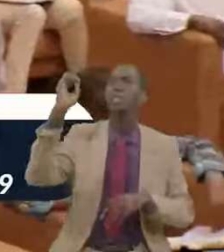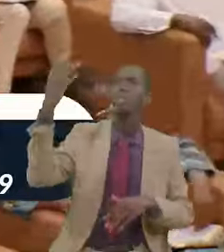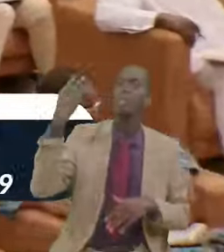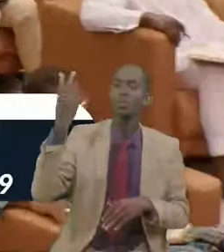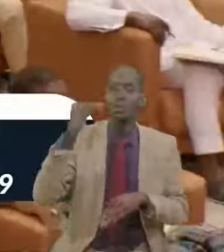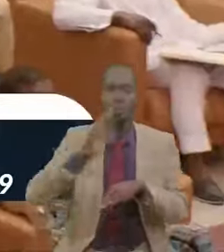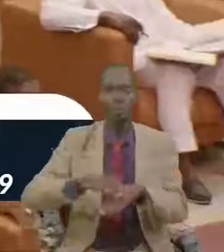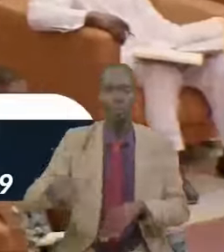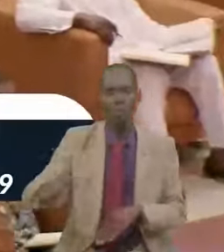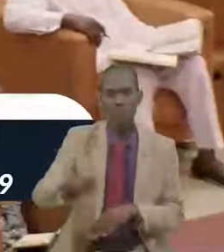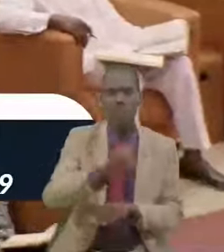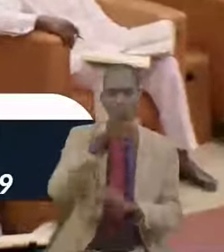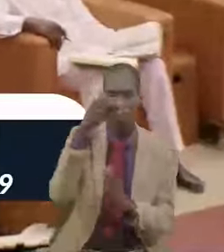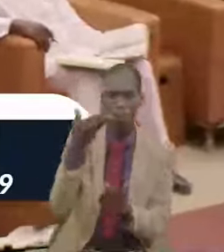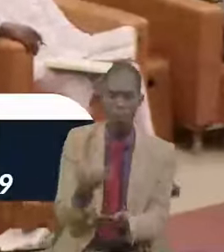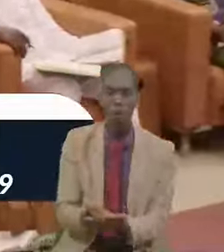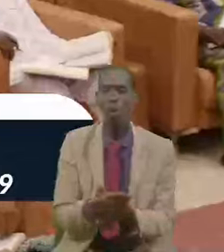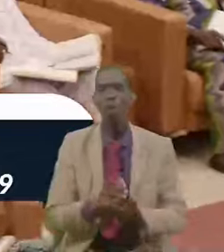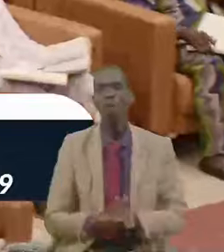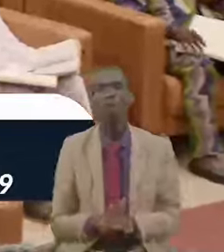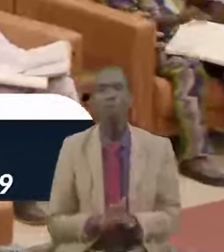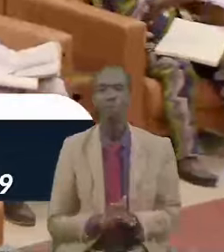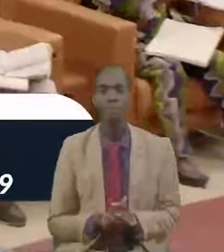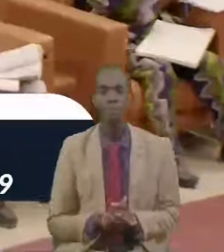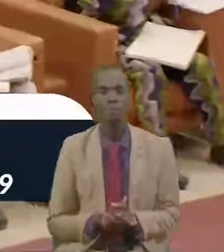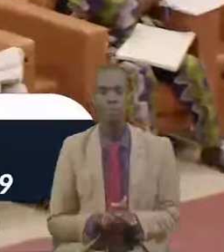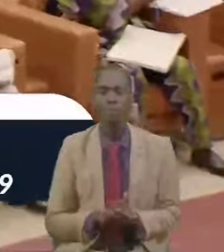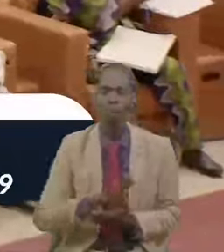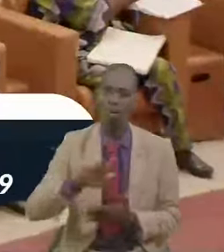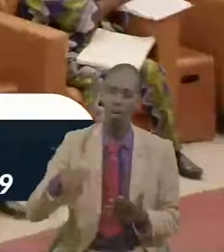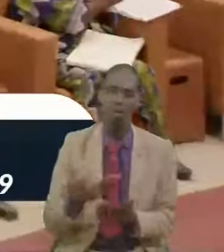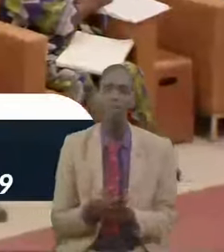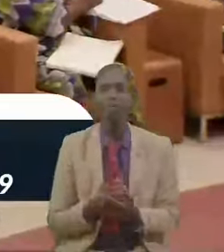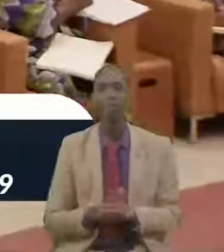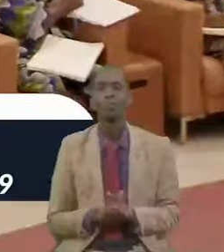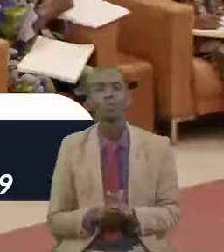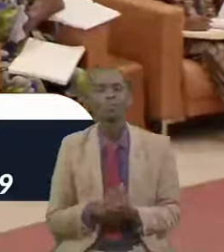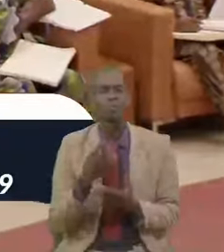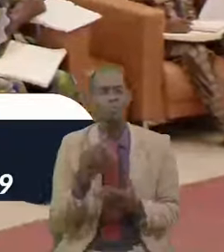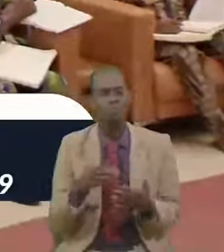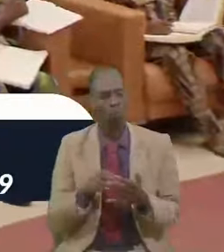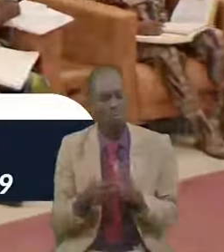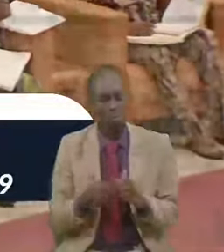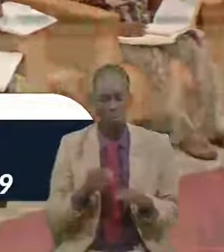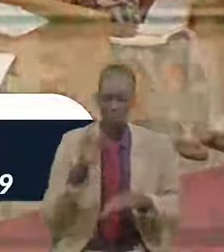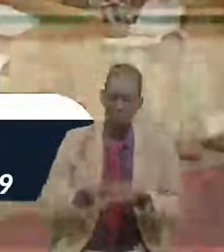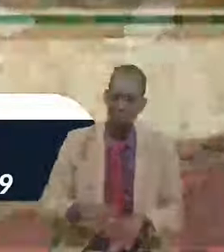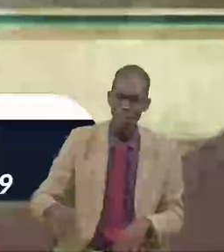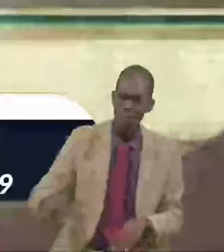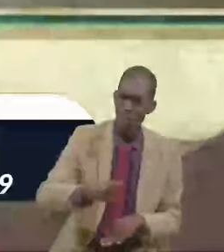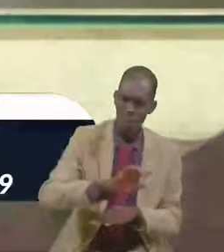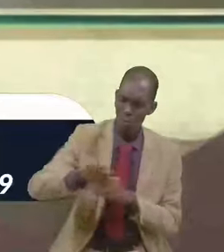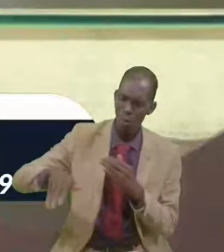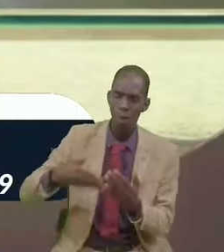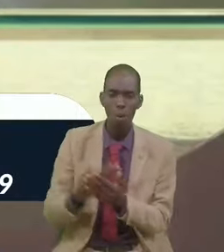grande grâce reposait sur eux tous. Qu'est-ce que cela veut dire? Reposait sur eux